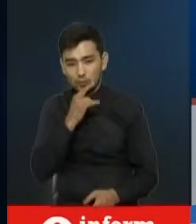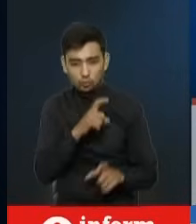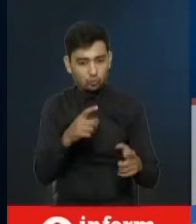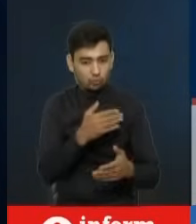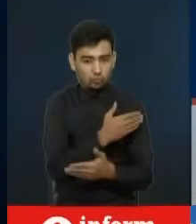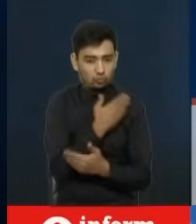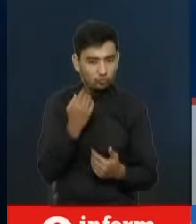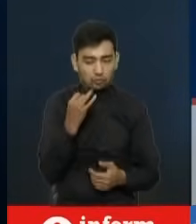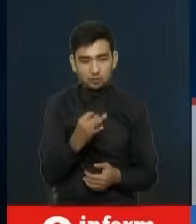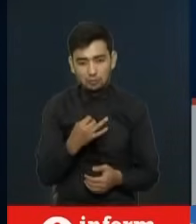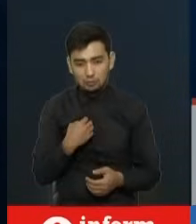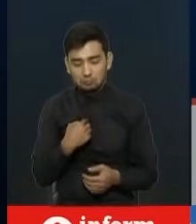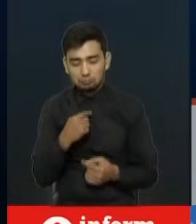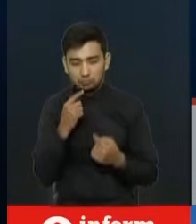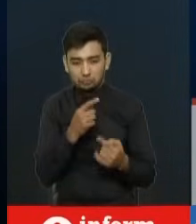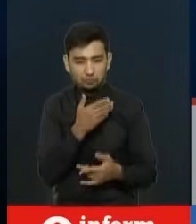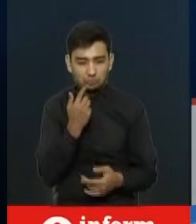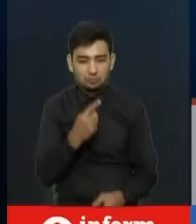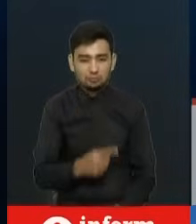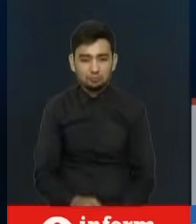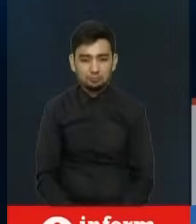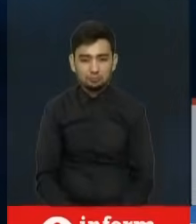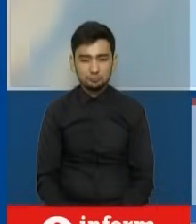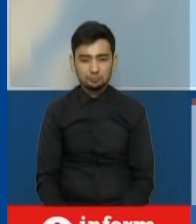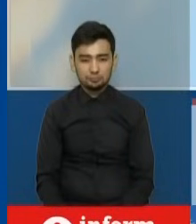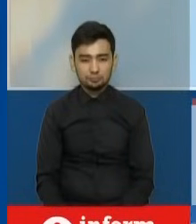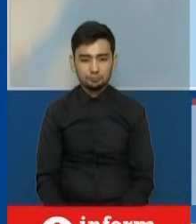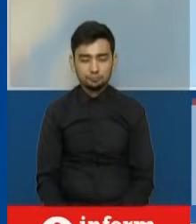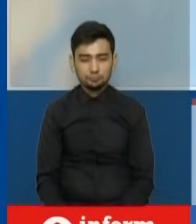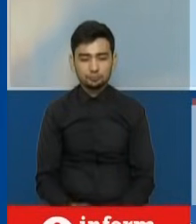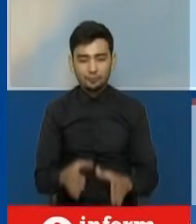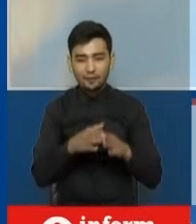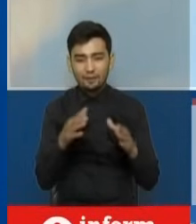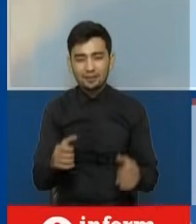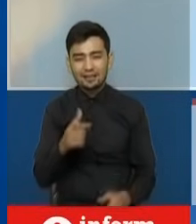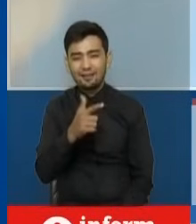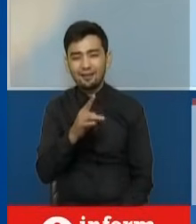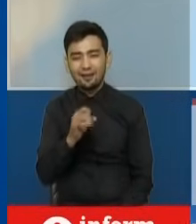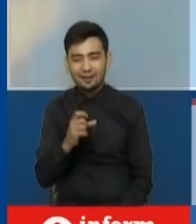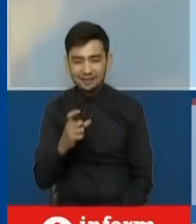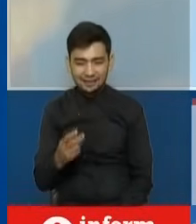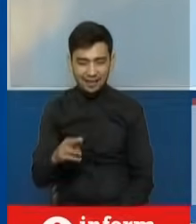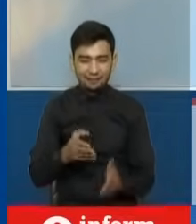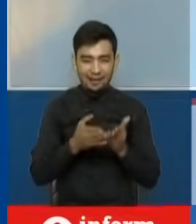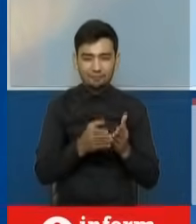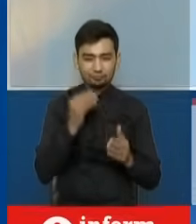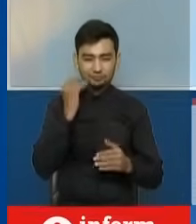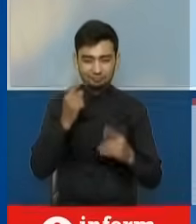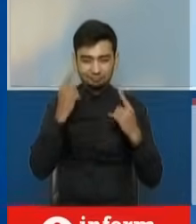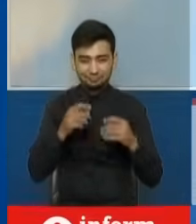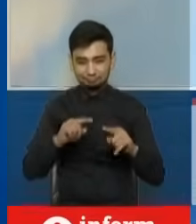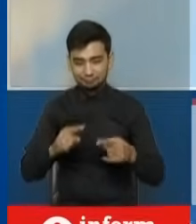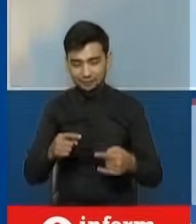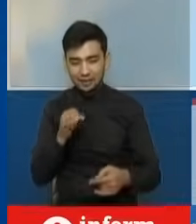и каких-либо претензий к ним тоже не выдвигалось. Власти Греции конфисковали яхту и арестовали 13 членов